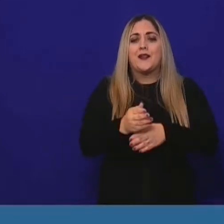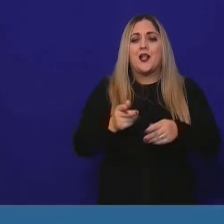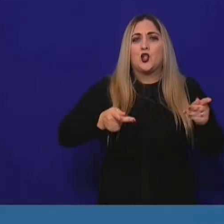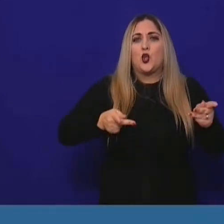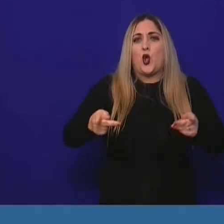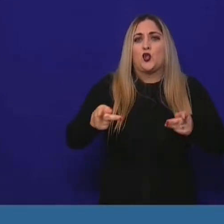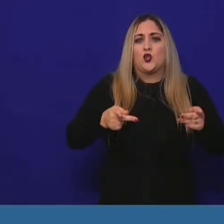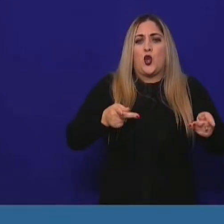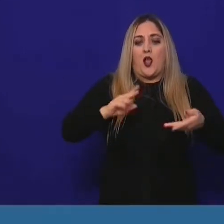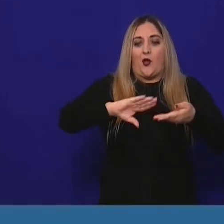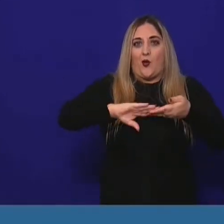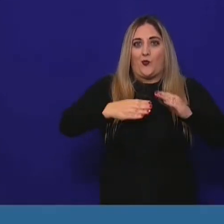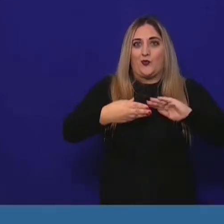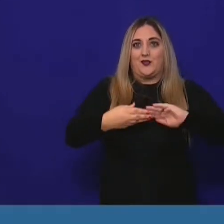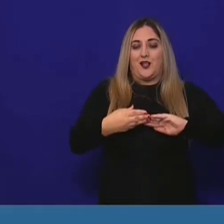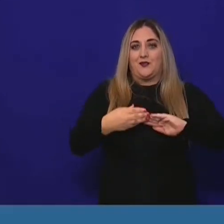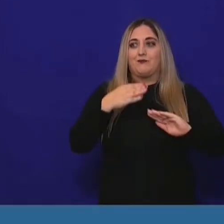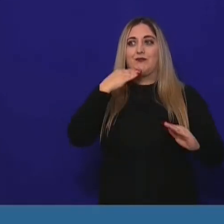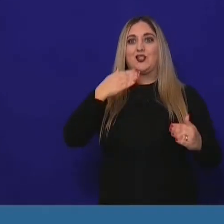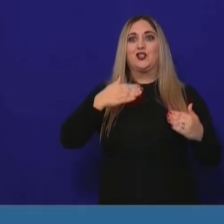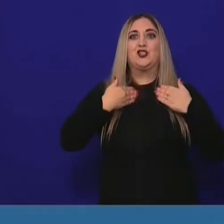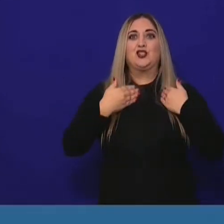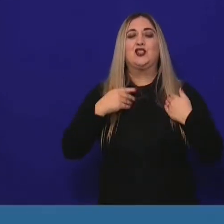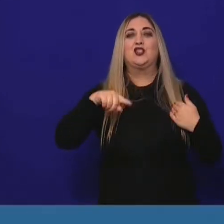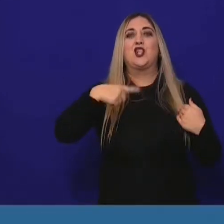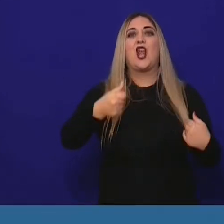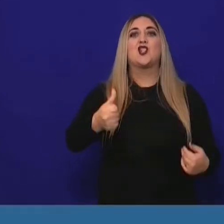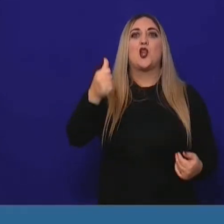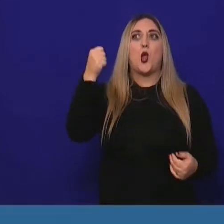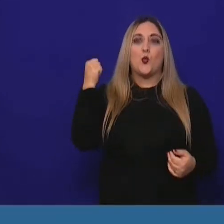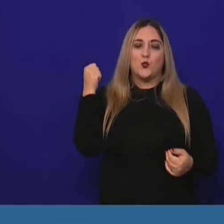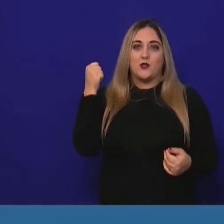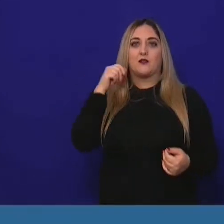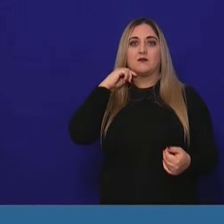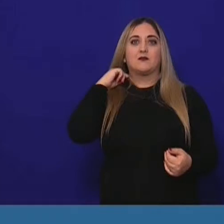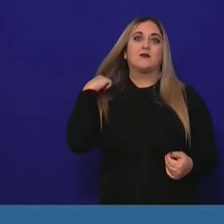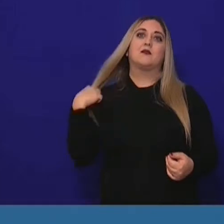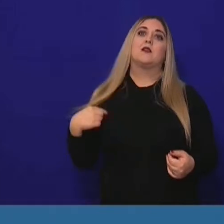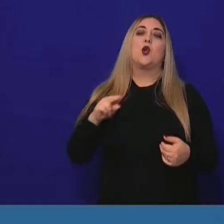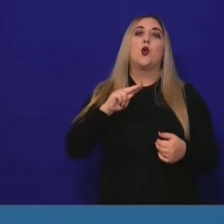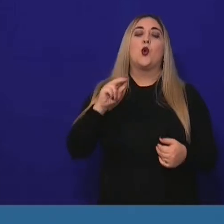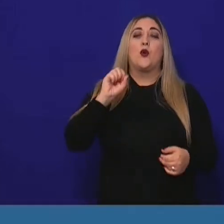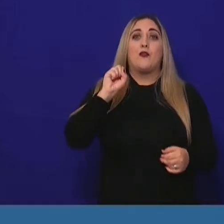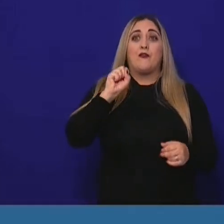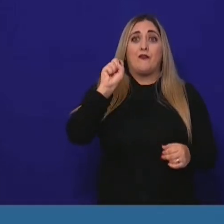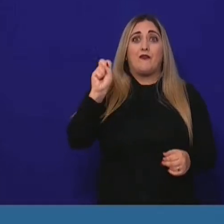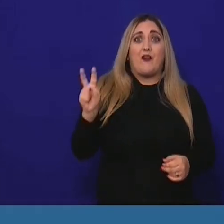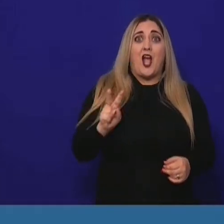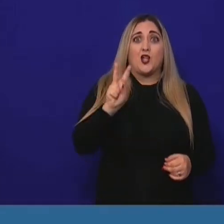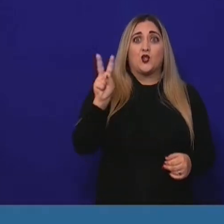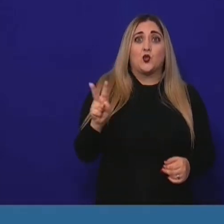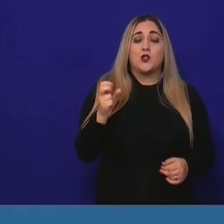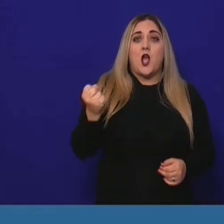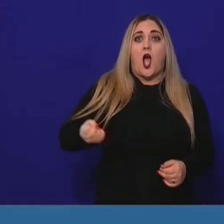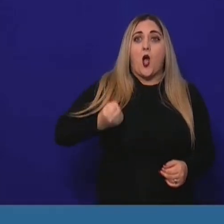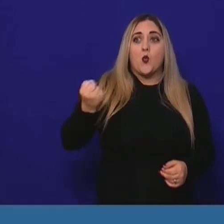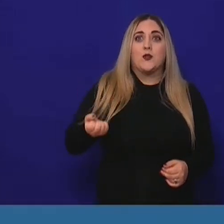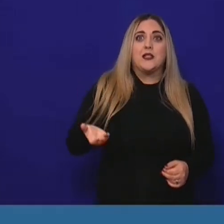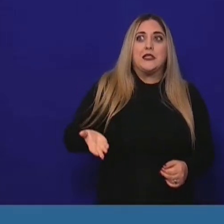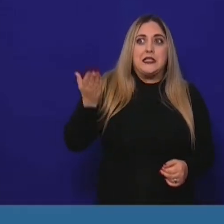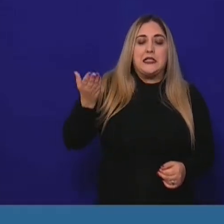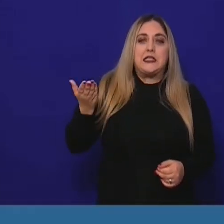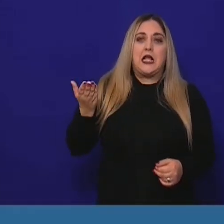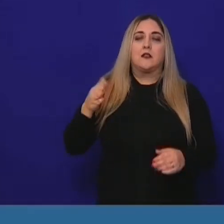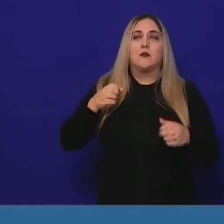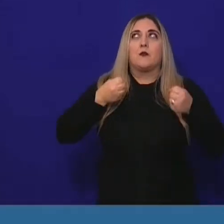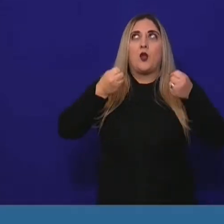jkollok fil-komunità tiegħek virus li jkun jitrasmetti iktar, hemmhekk allura trid tipprova li tnaqqas kemm tista' speċjalment minn